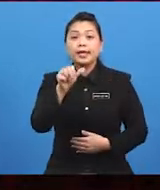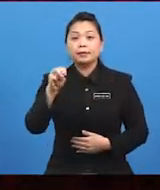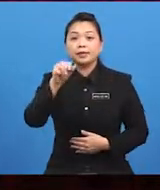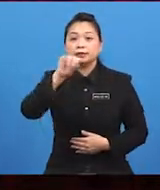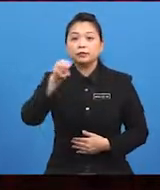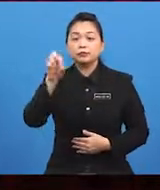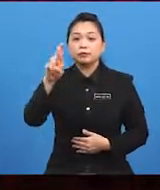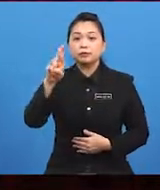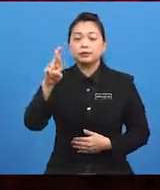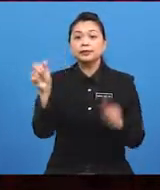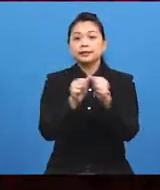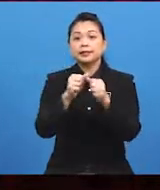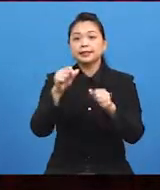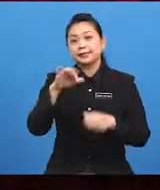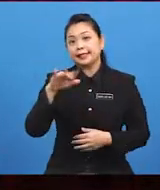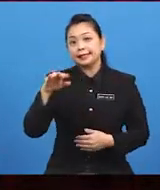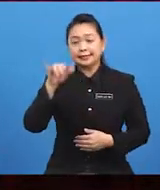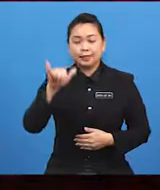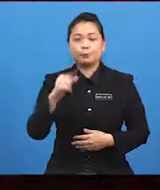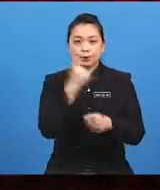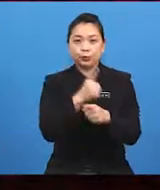dengan pitch dan penjarian yang betul.